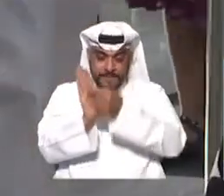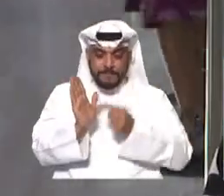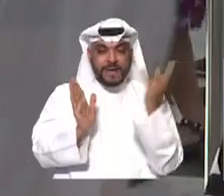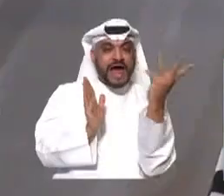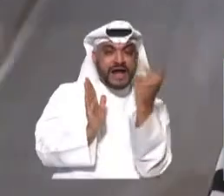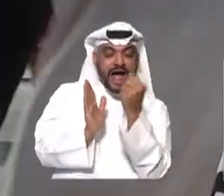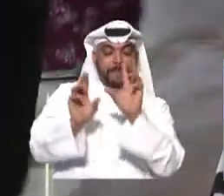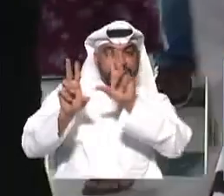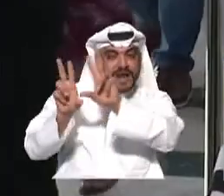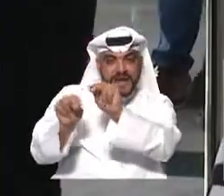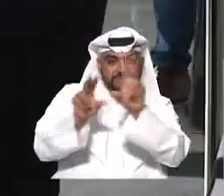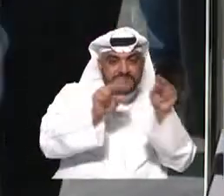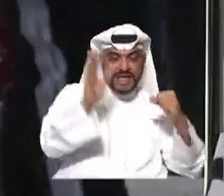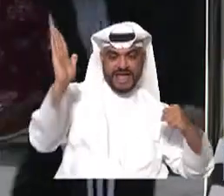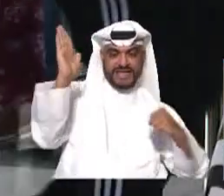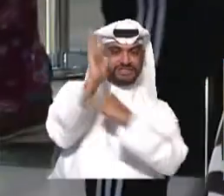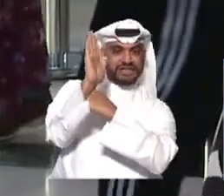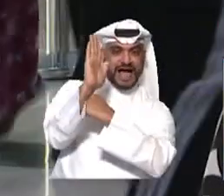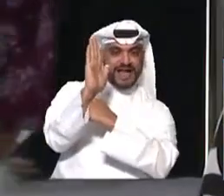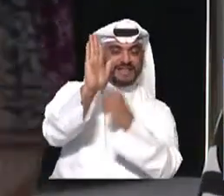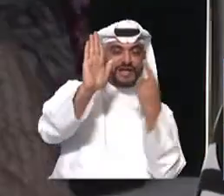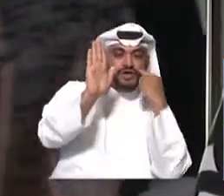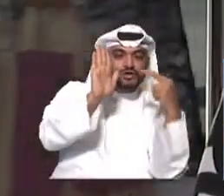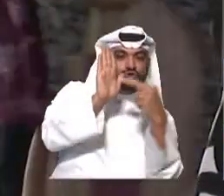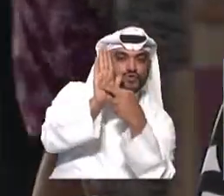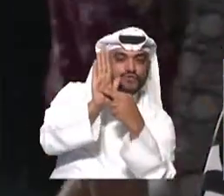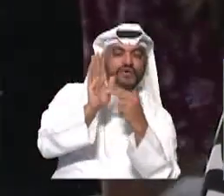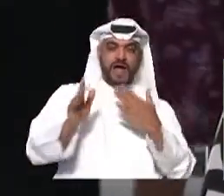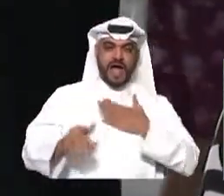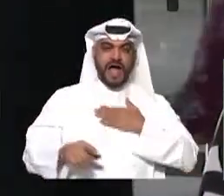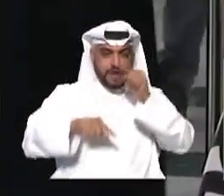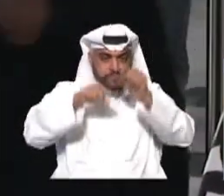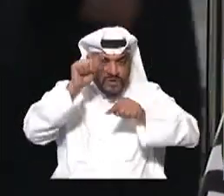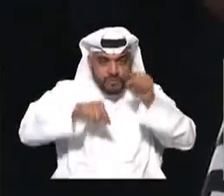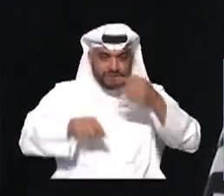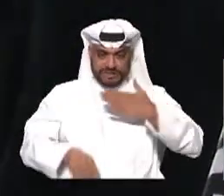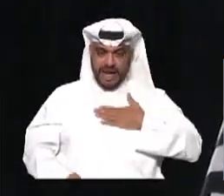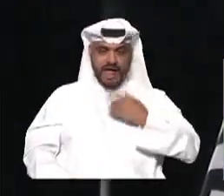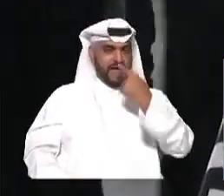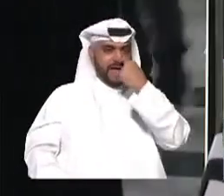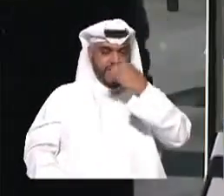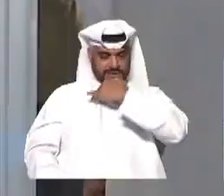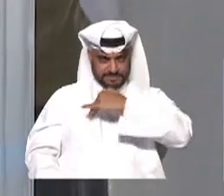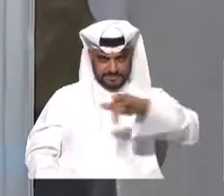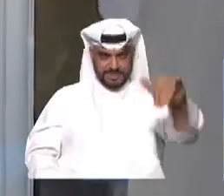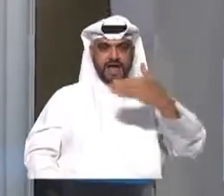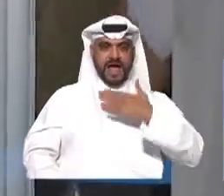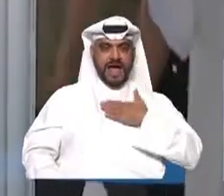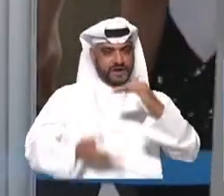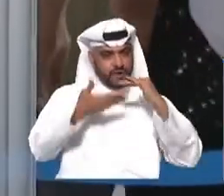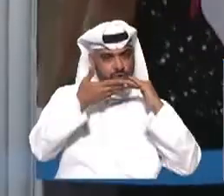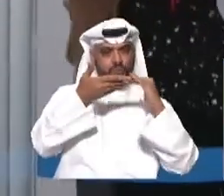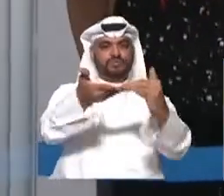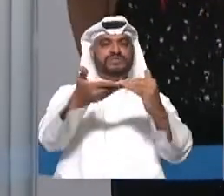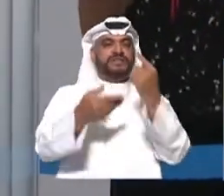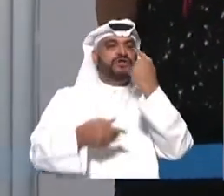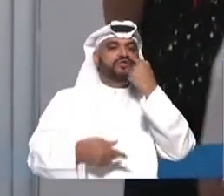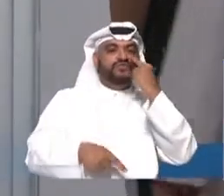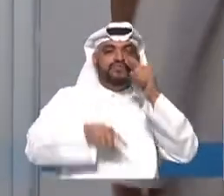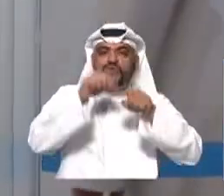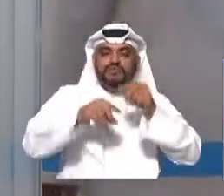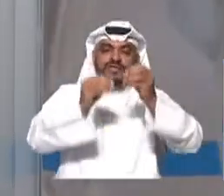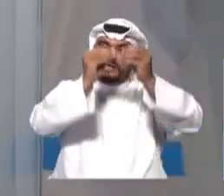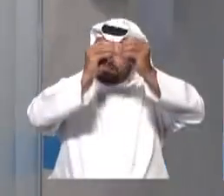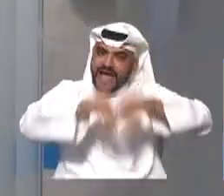الجواز في الشهاده، او اذا كان يواجه مشكله بالتسجيل عبر المنصه ممكن نحن نشوف المشكله ونساعده